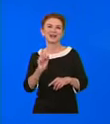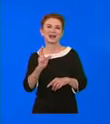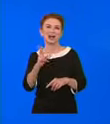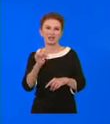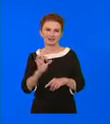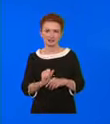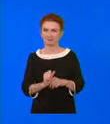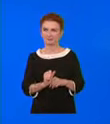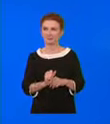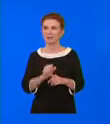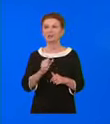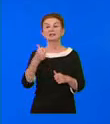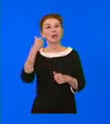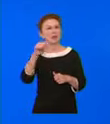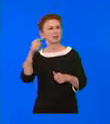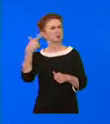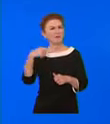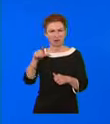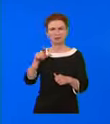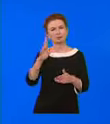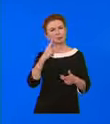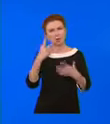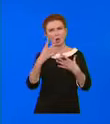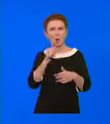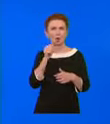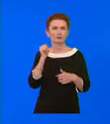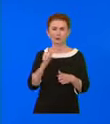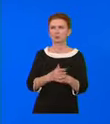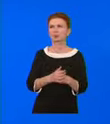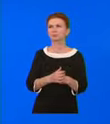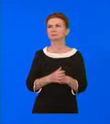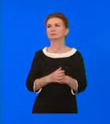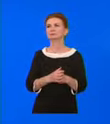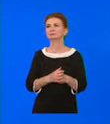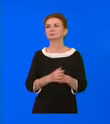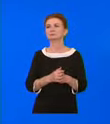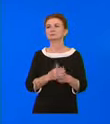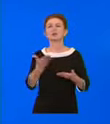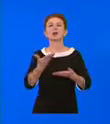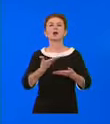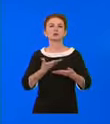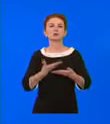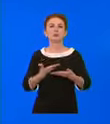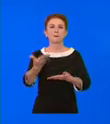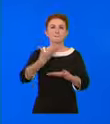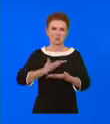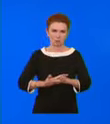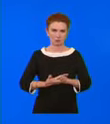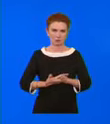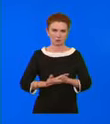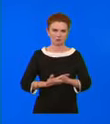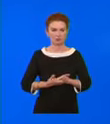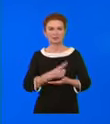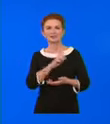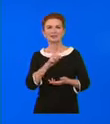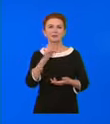za tydzień do dwóch tygodni od wczoraj otrzymam propozycję ze strony